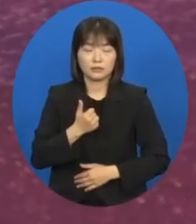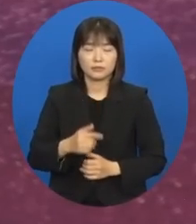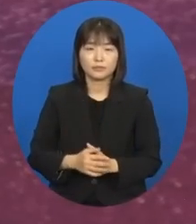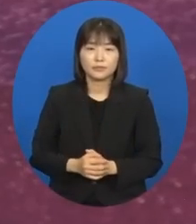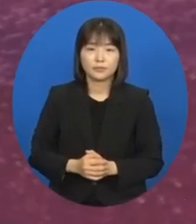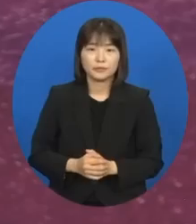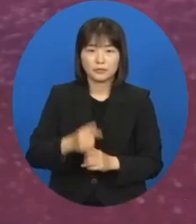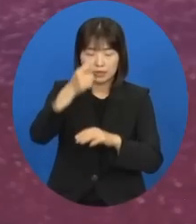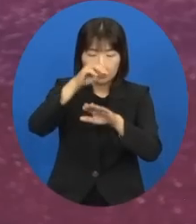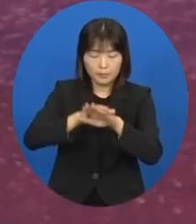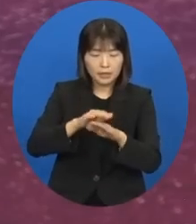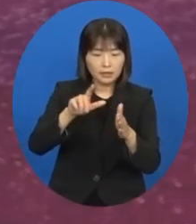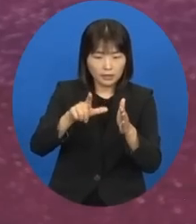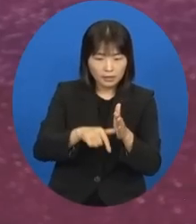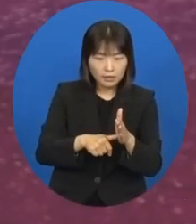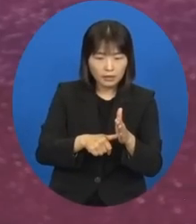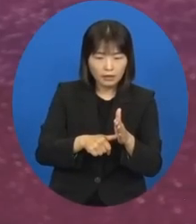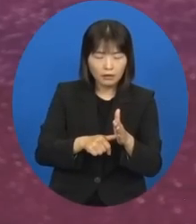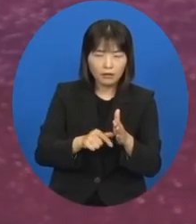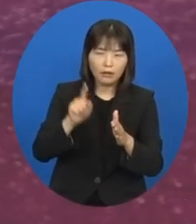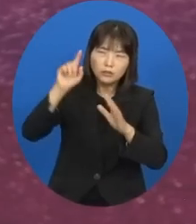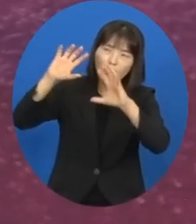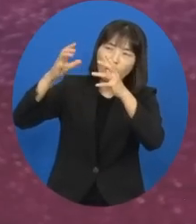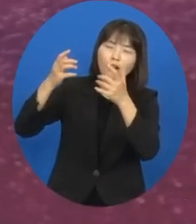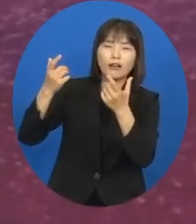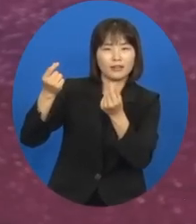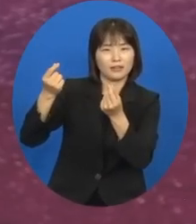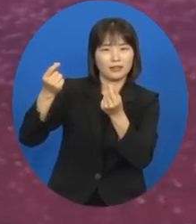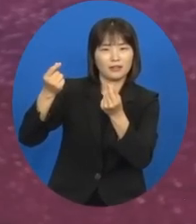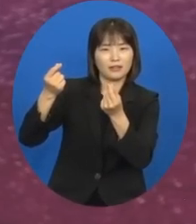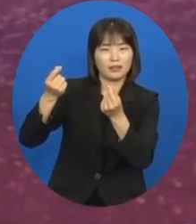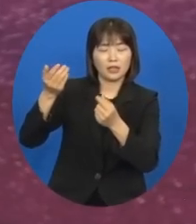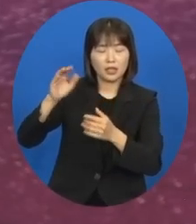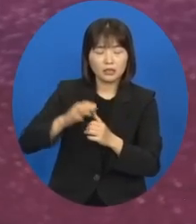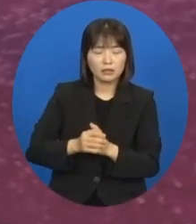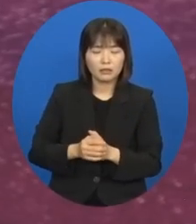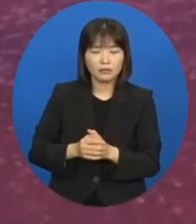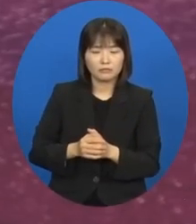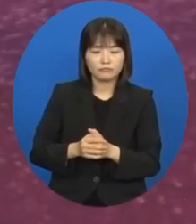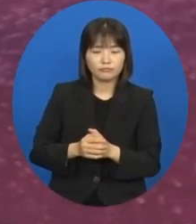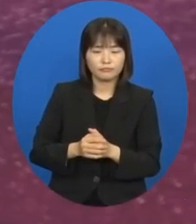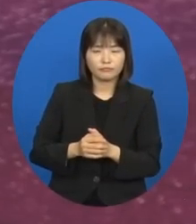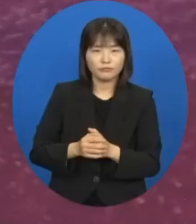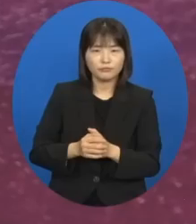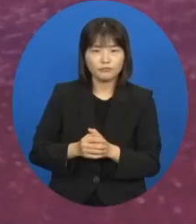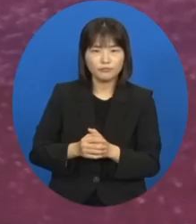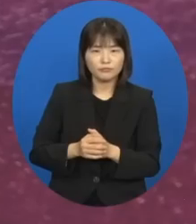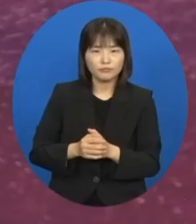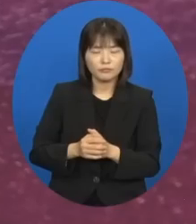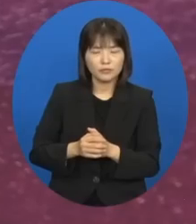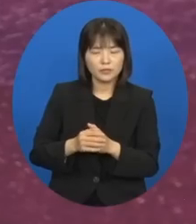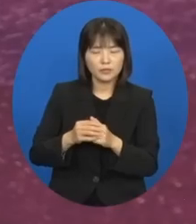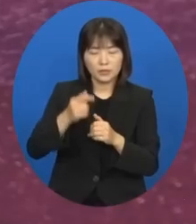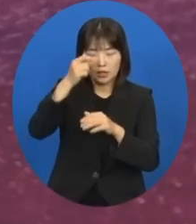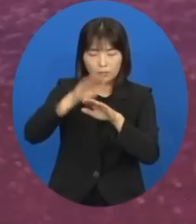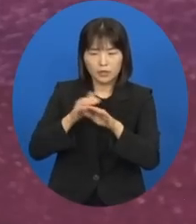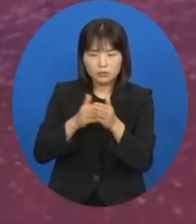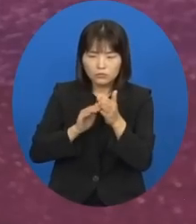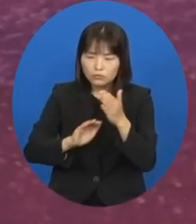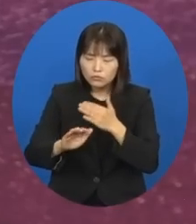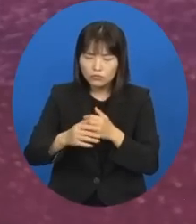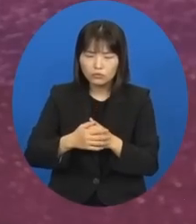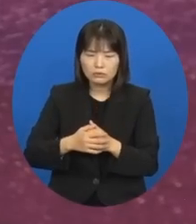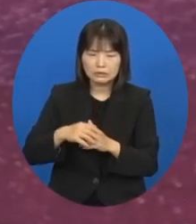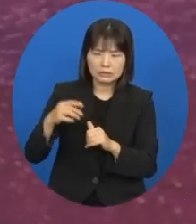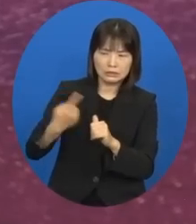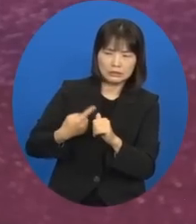예배 시간에는 참 천국 같아요 그러나 뒤를 돌아서면 늘 험한 말과 그리고